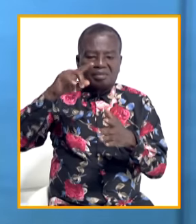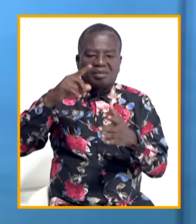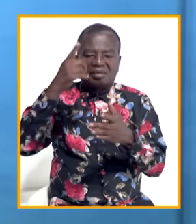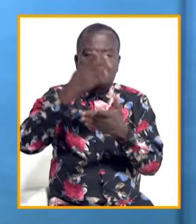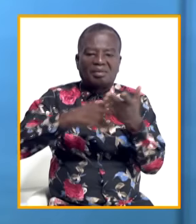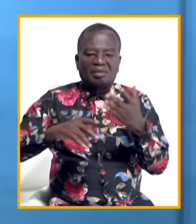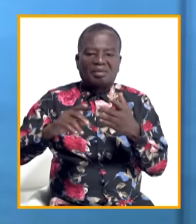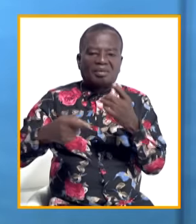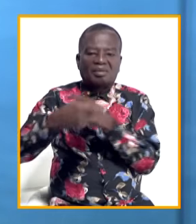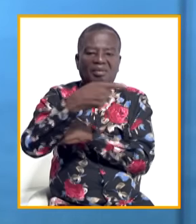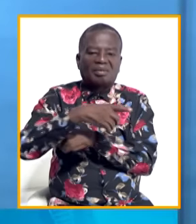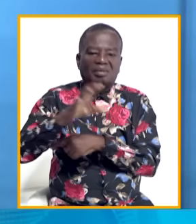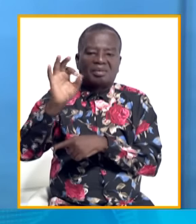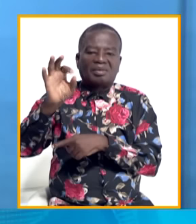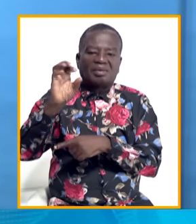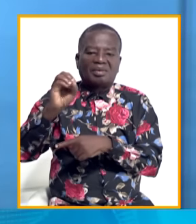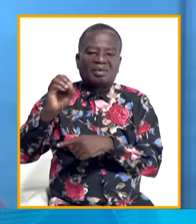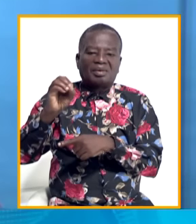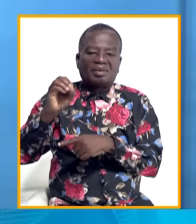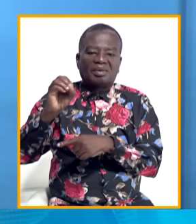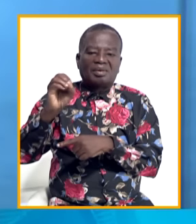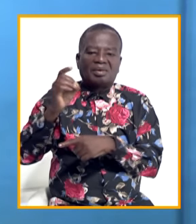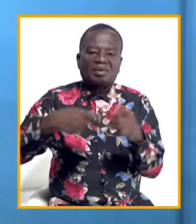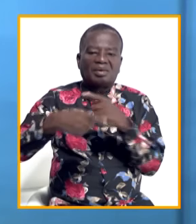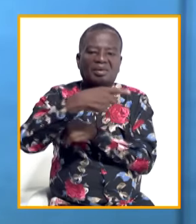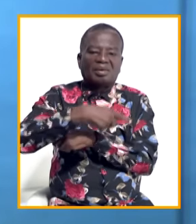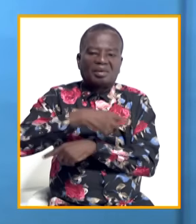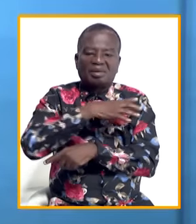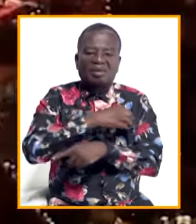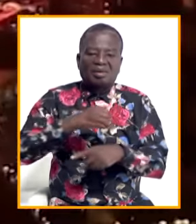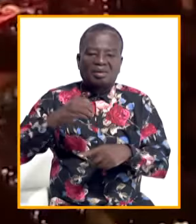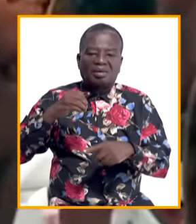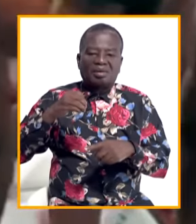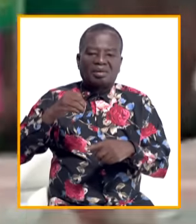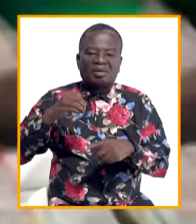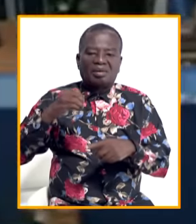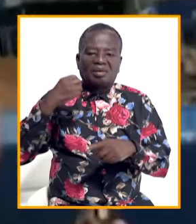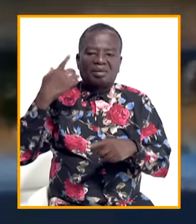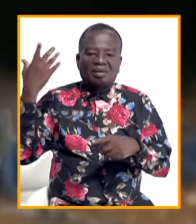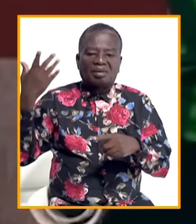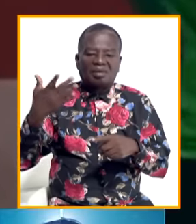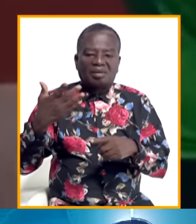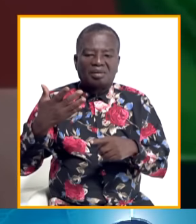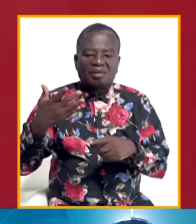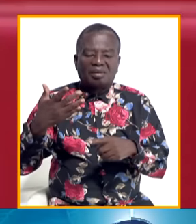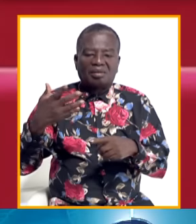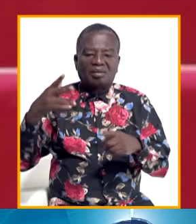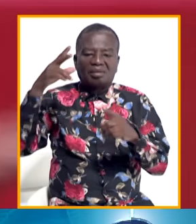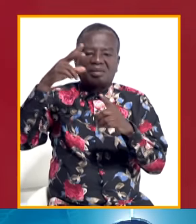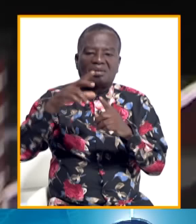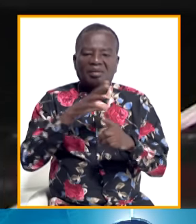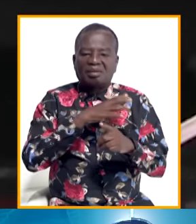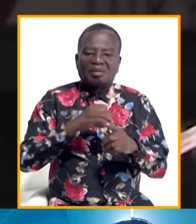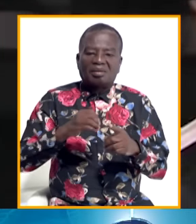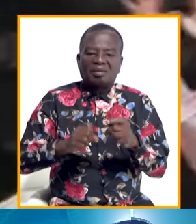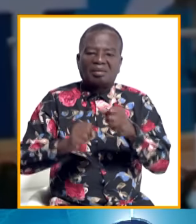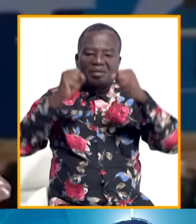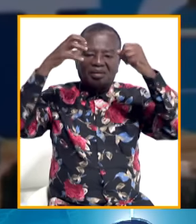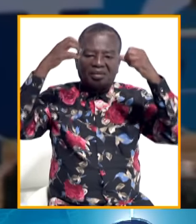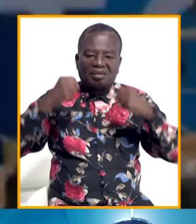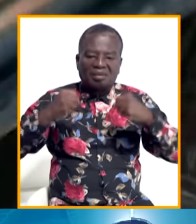dans 98 jours, donc pour être exact dans les comptes, le compte à rebours de l'événement sportif le plus important